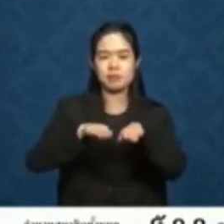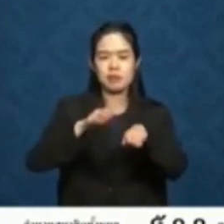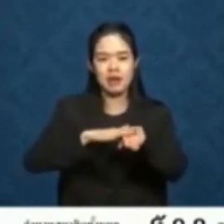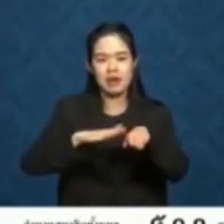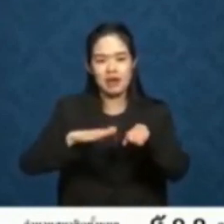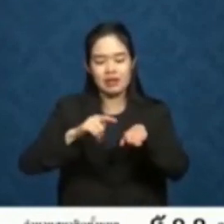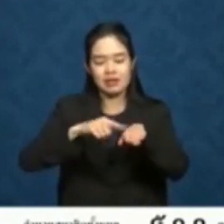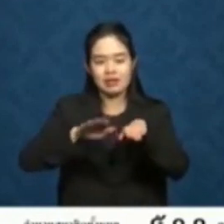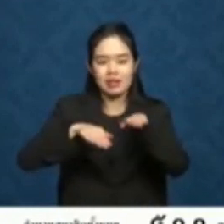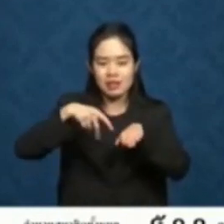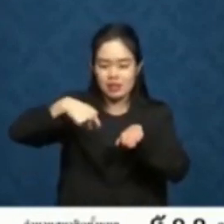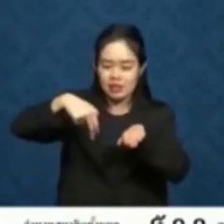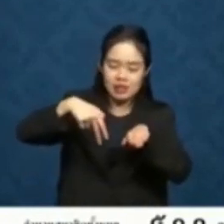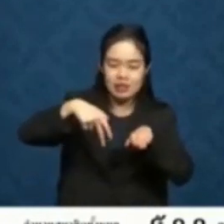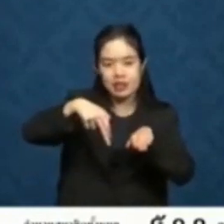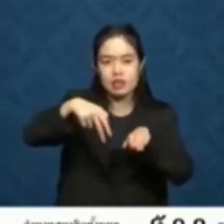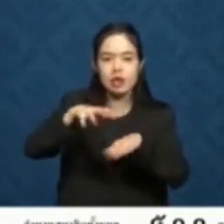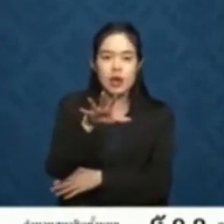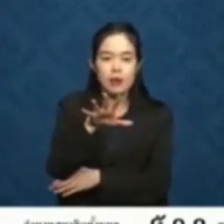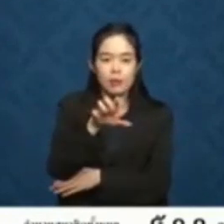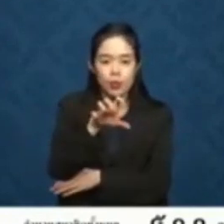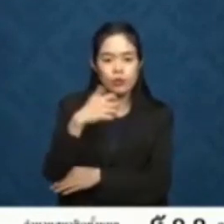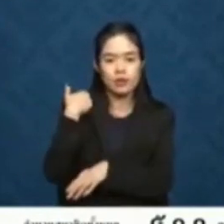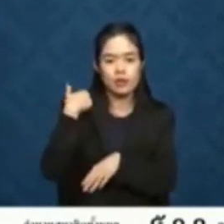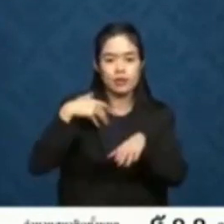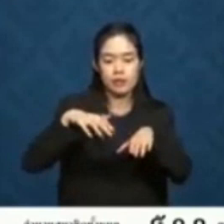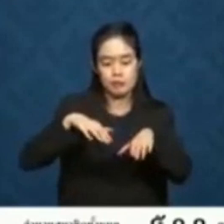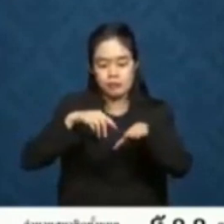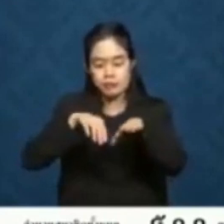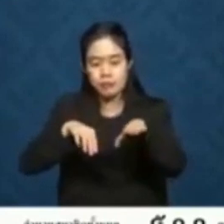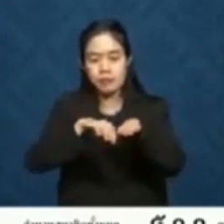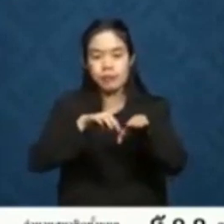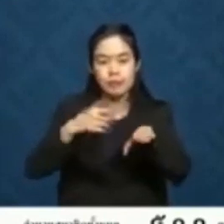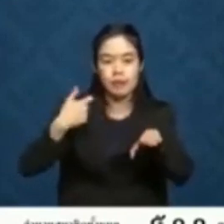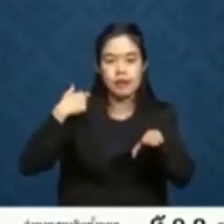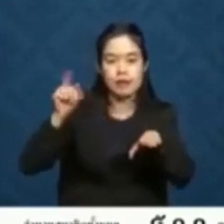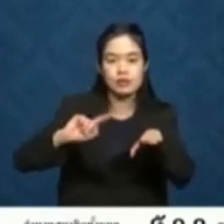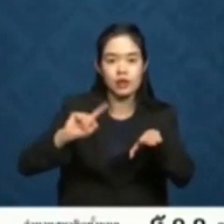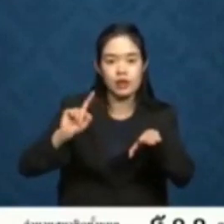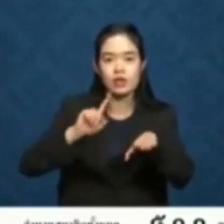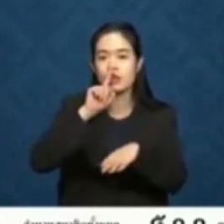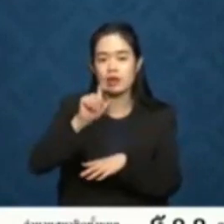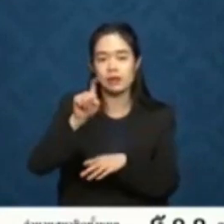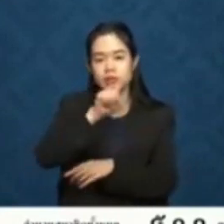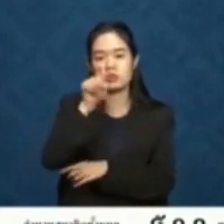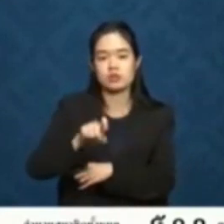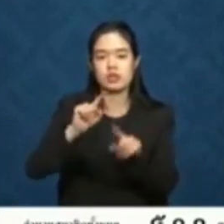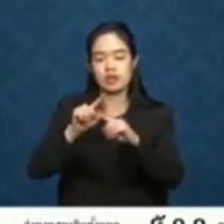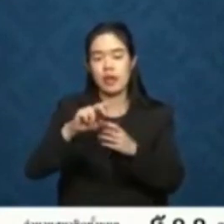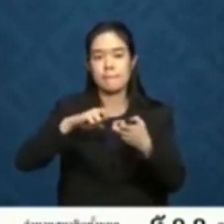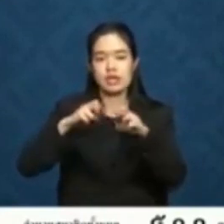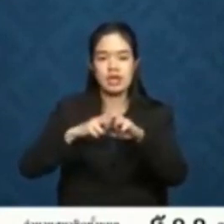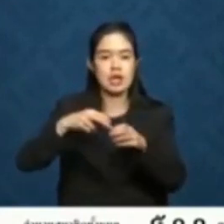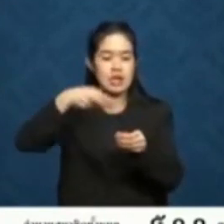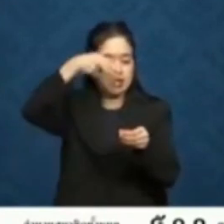นเท้าของนักท่องเที่ยวหรือพี่น้องที่อยู่บริเวณชายหาดหรือไม่นะครับแต่พอหลังจากเหตุการณ์น้ำมันรั่